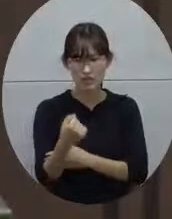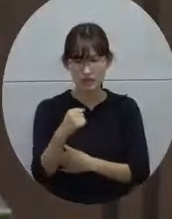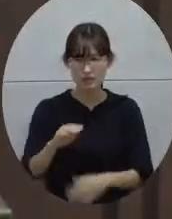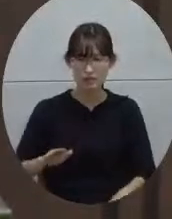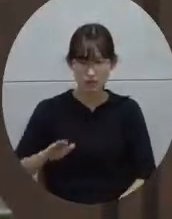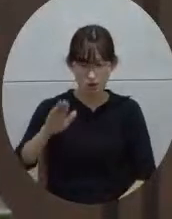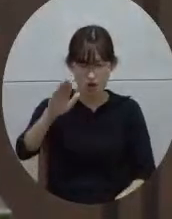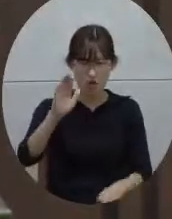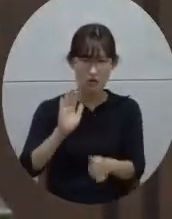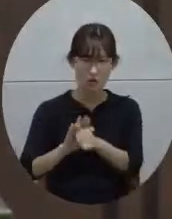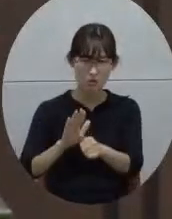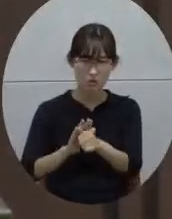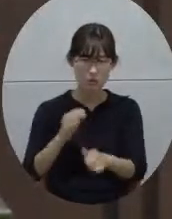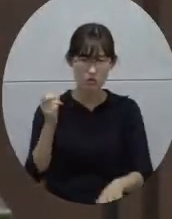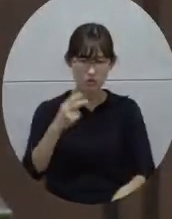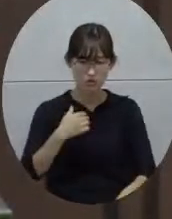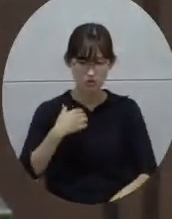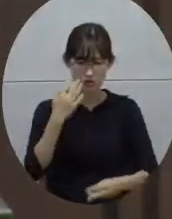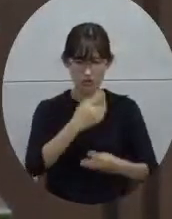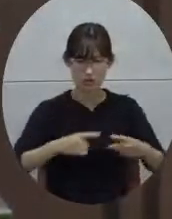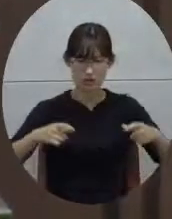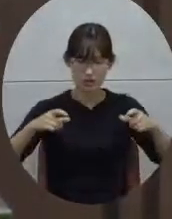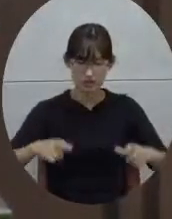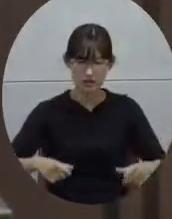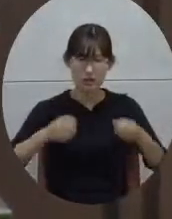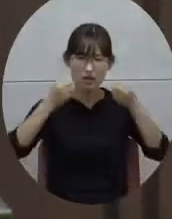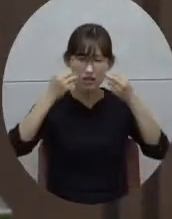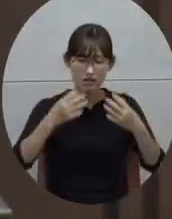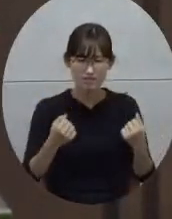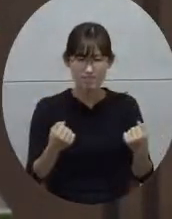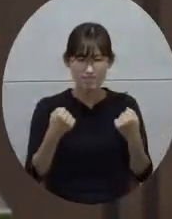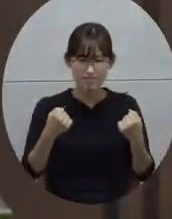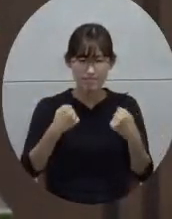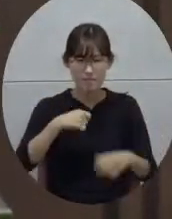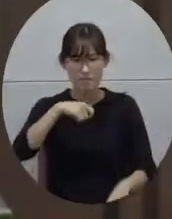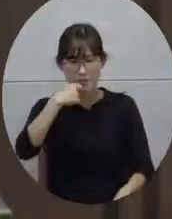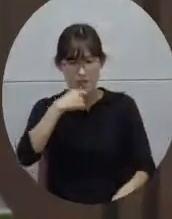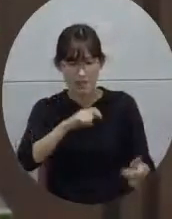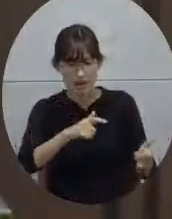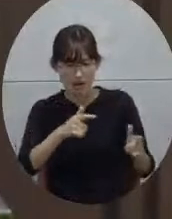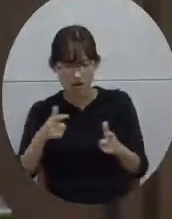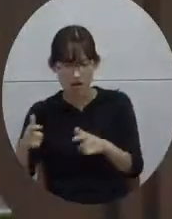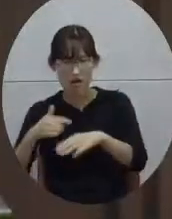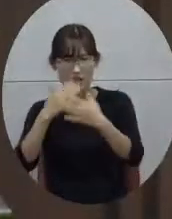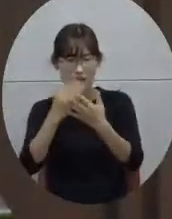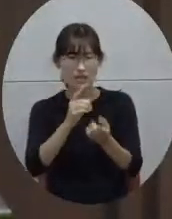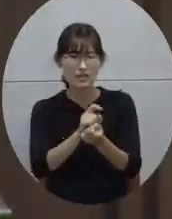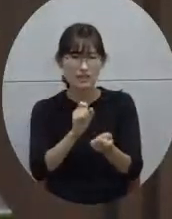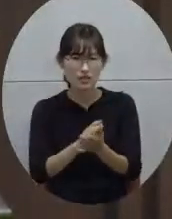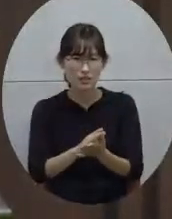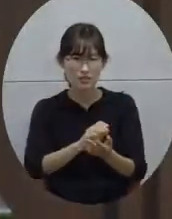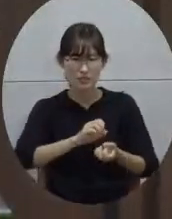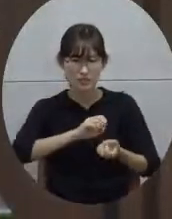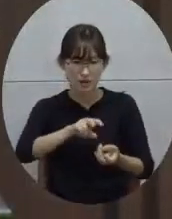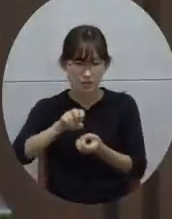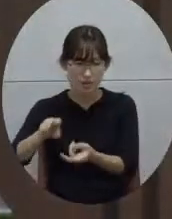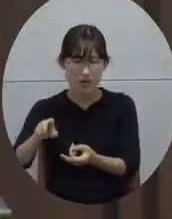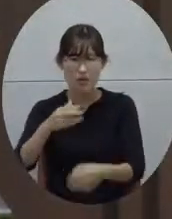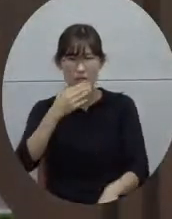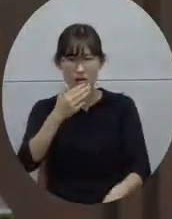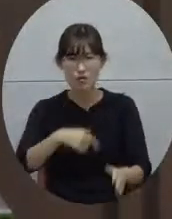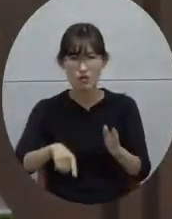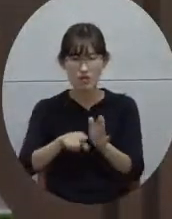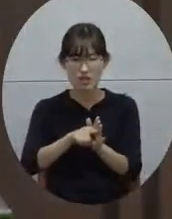지역의 건강하고 신선한 먹거리가 도심 지역 주민에게 직거래 되도록 로컬